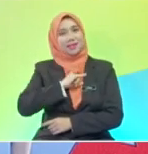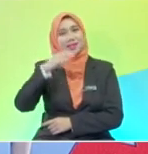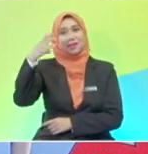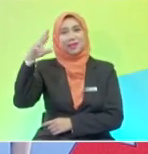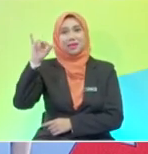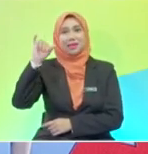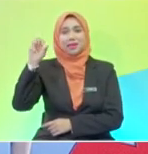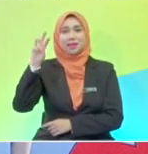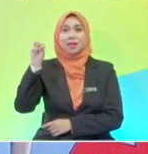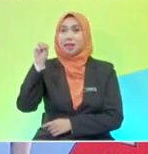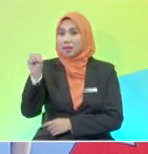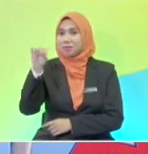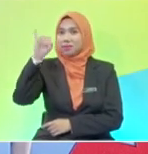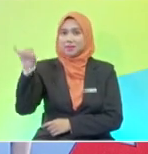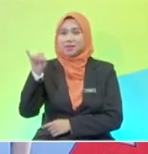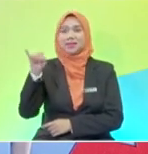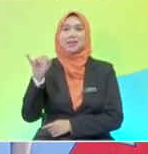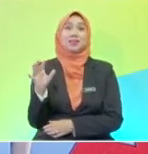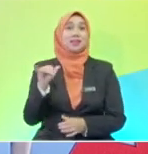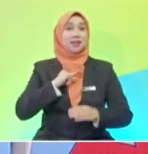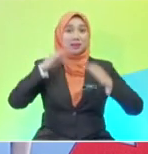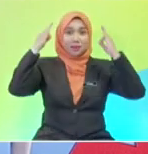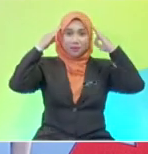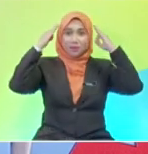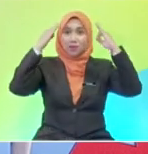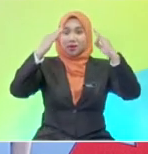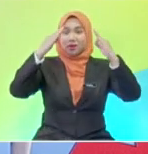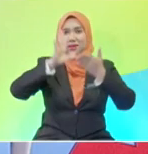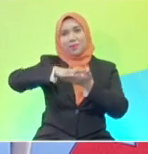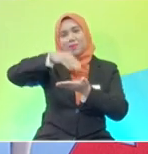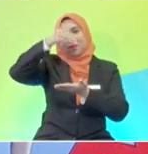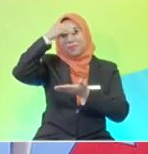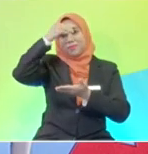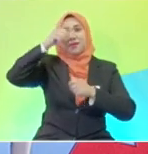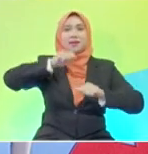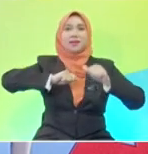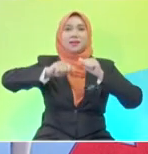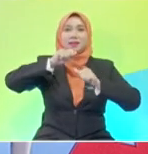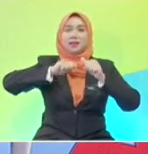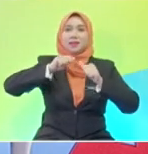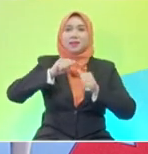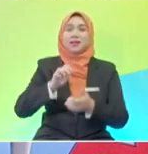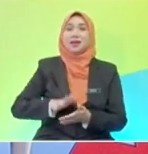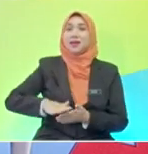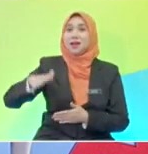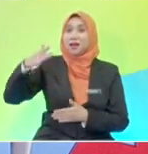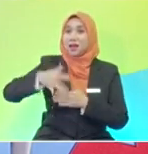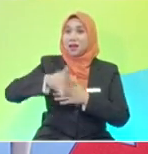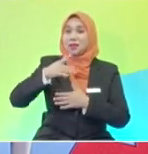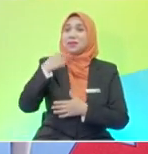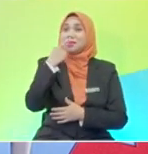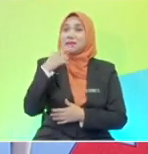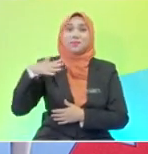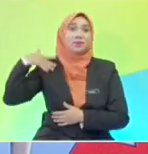MJ dan hari ini kita akan fokus pada mata pelajaran sains awal angkat tangan